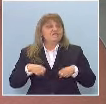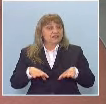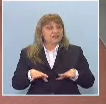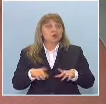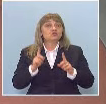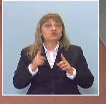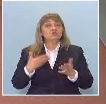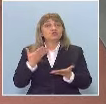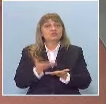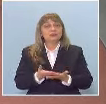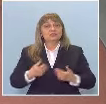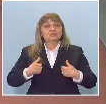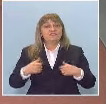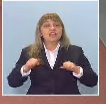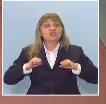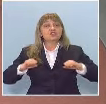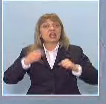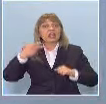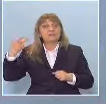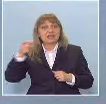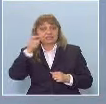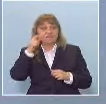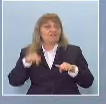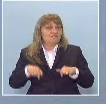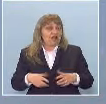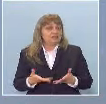новите възможности, които ще предостави гимназията на учениците във Варна.